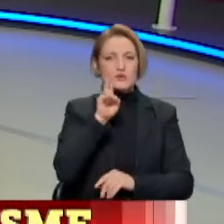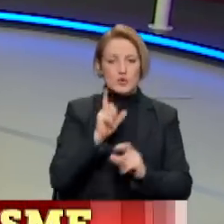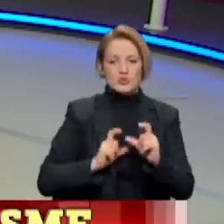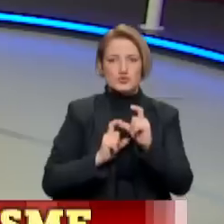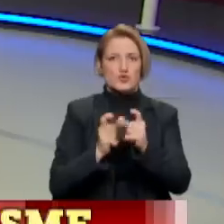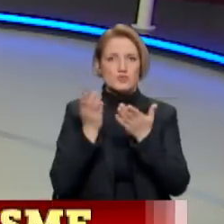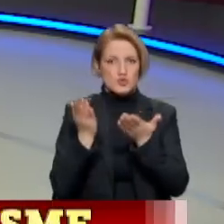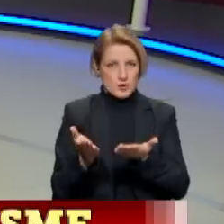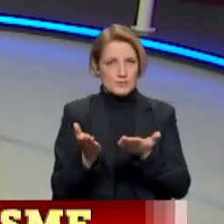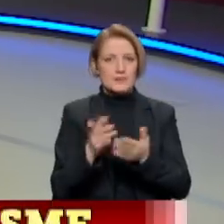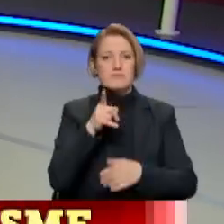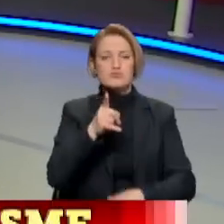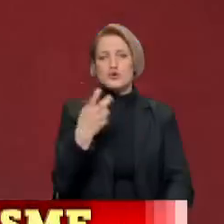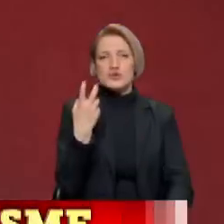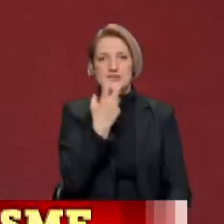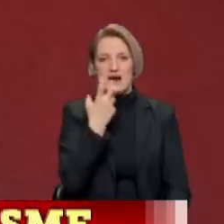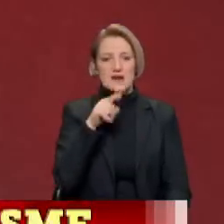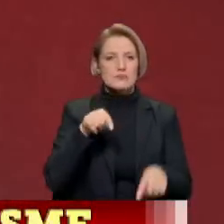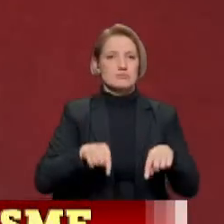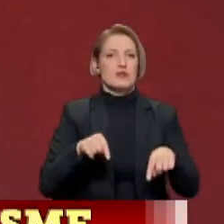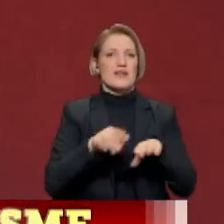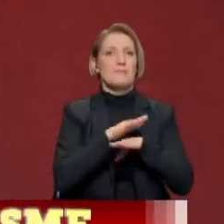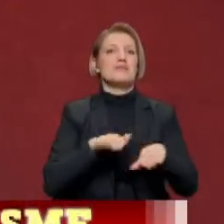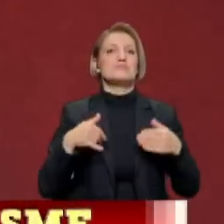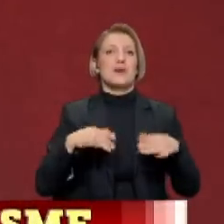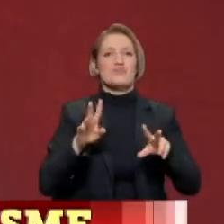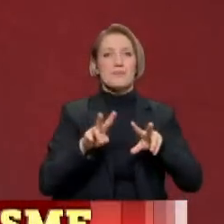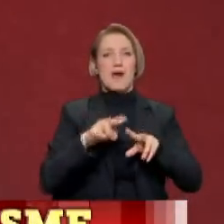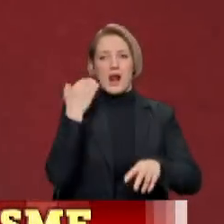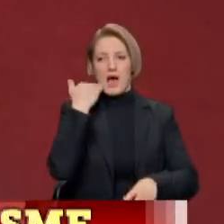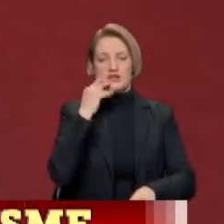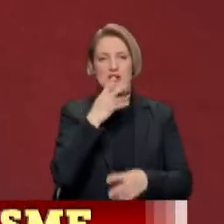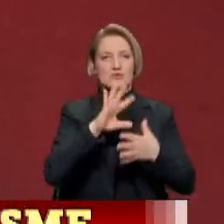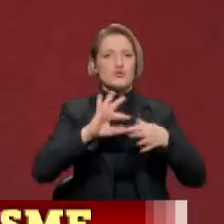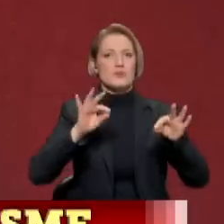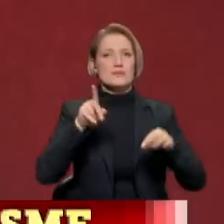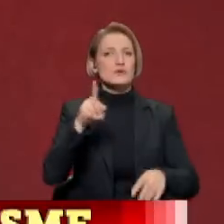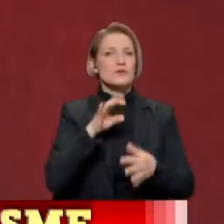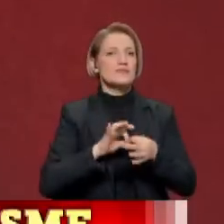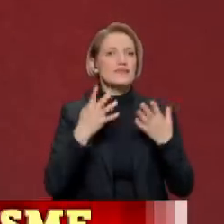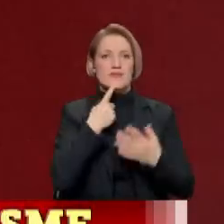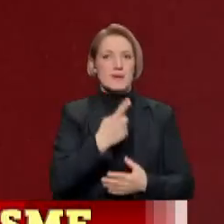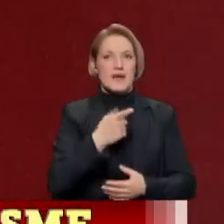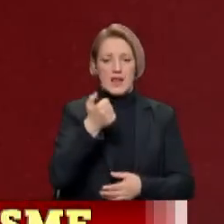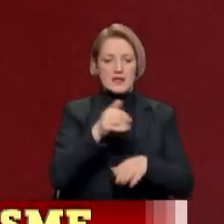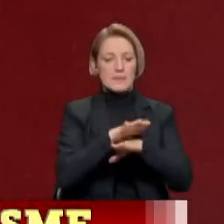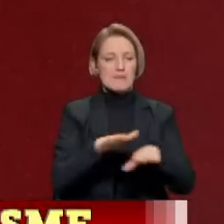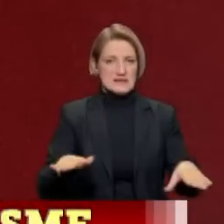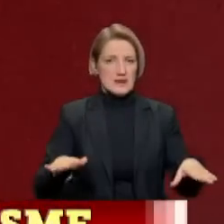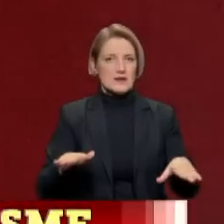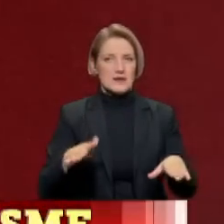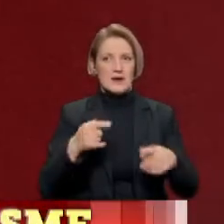şu. Bu şarkı burada bitmeyecek. Meral Akşener'in sözü. Sizce bu ne demek? Altılı